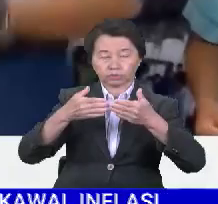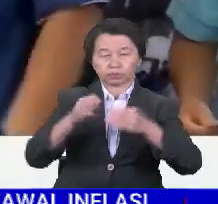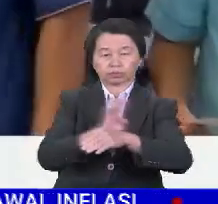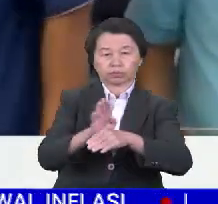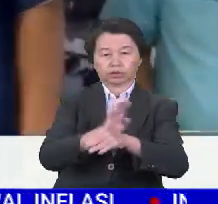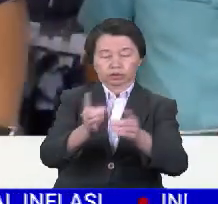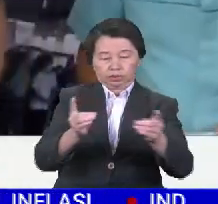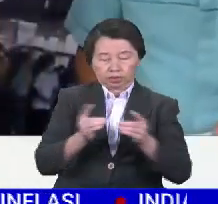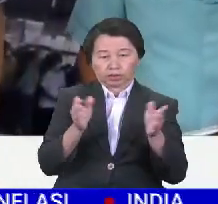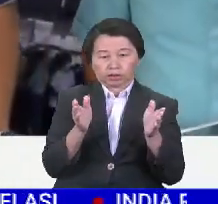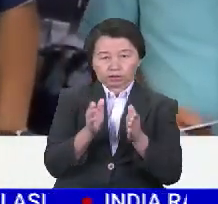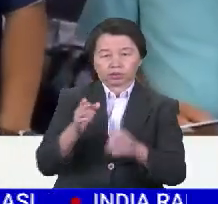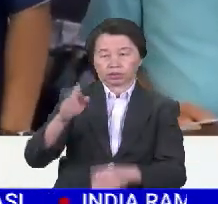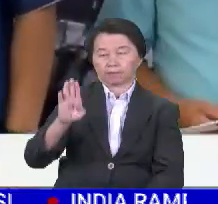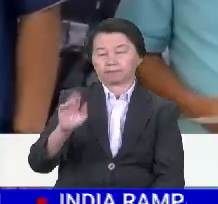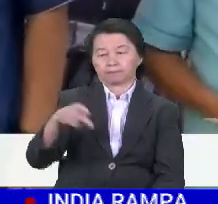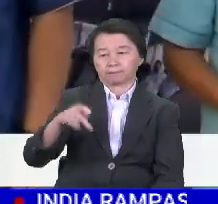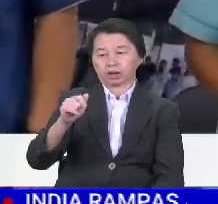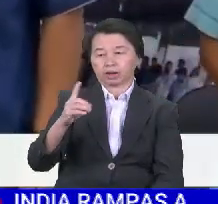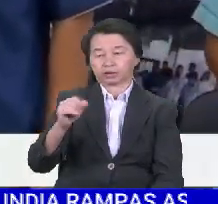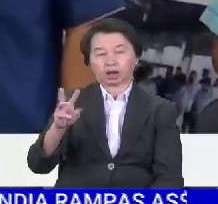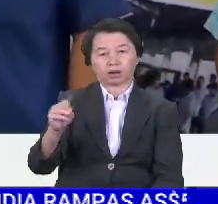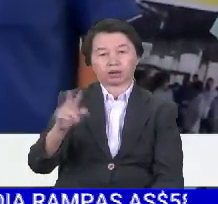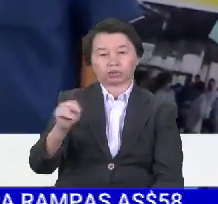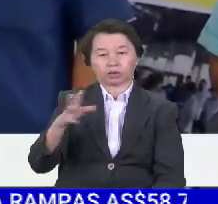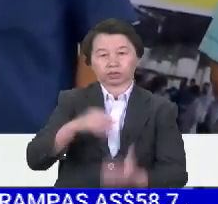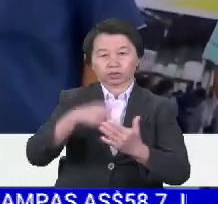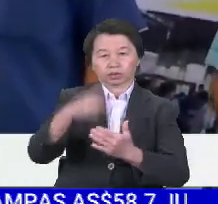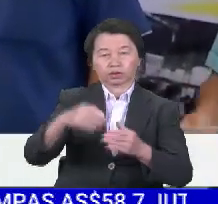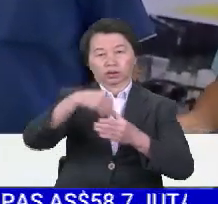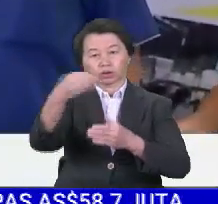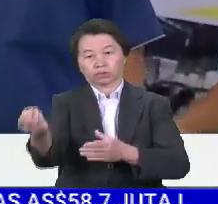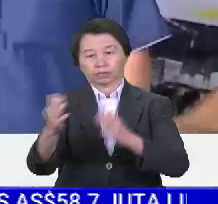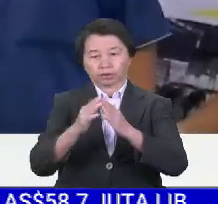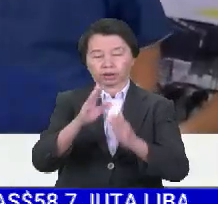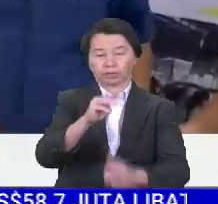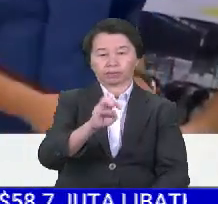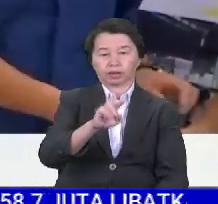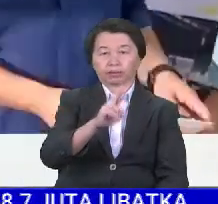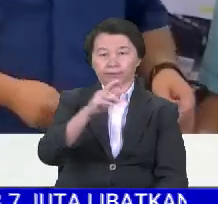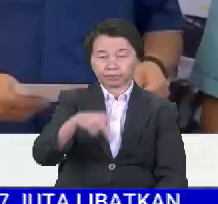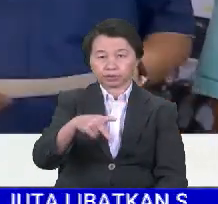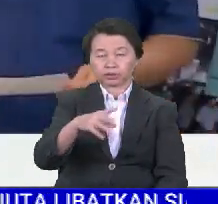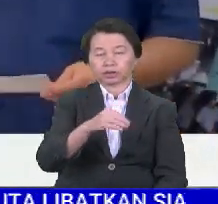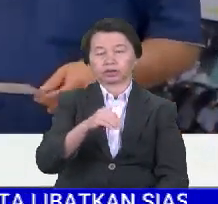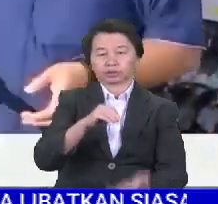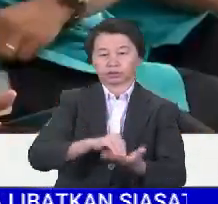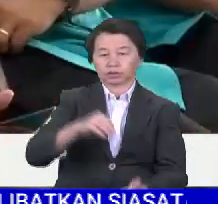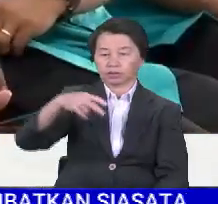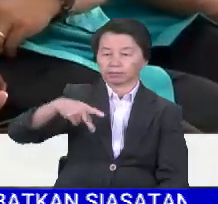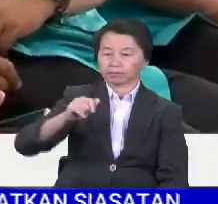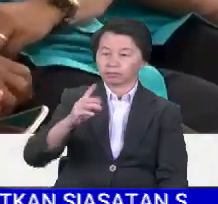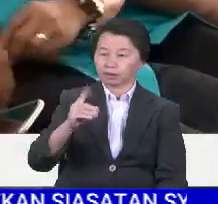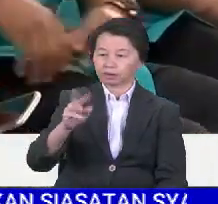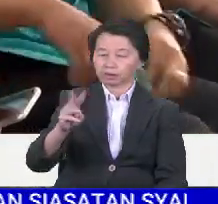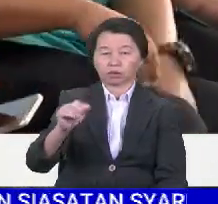keusahawanan daerah kecil Padawan dan penyerahan cek projek kecil luar bandar MRP di Padawan pagi tadi. Dalam